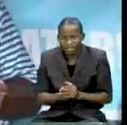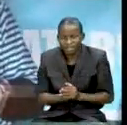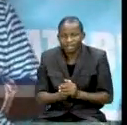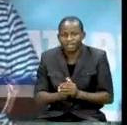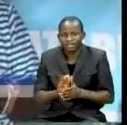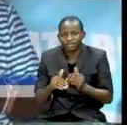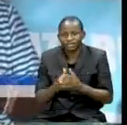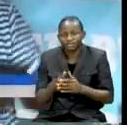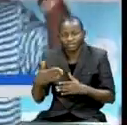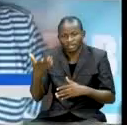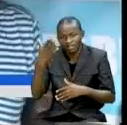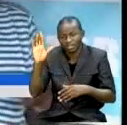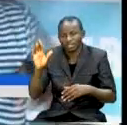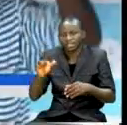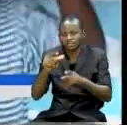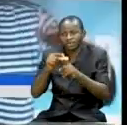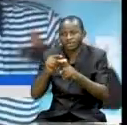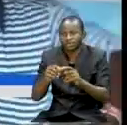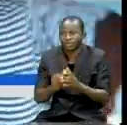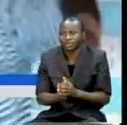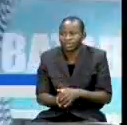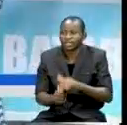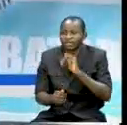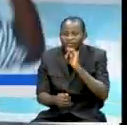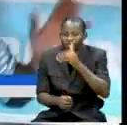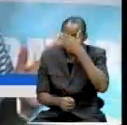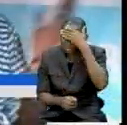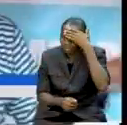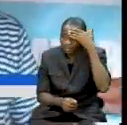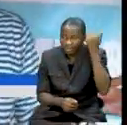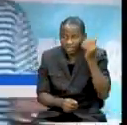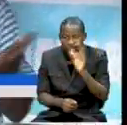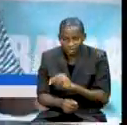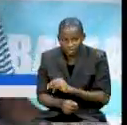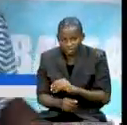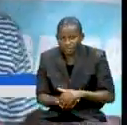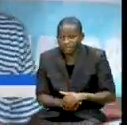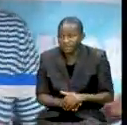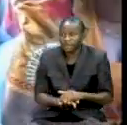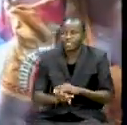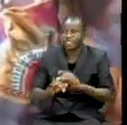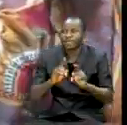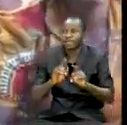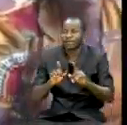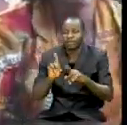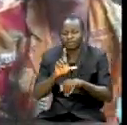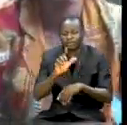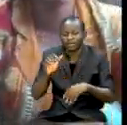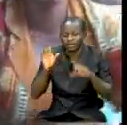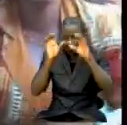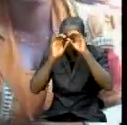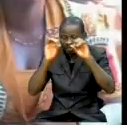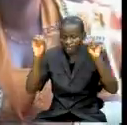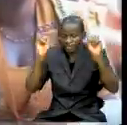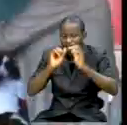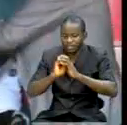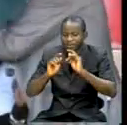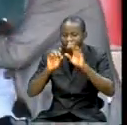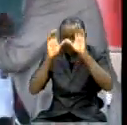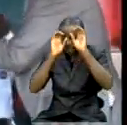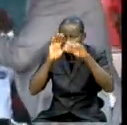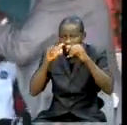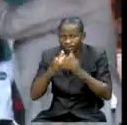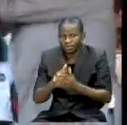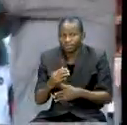mwini. Usisahau wewe useme sasa mimi nakuwa watu. Hapana. Niko sasa mimi niko president niko mkusema. Niko president wa wote.